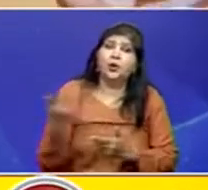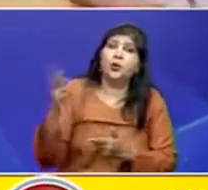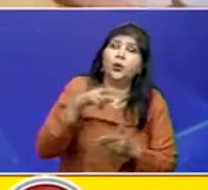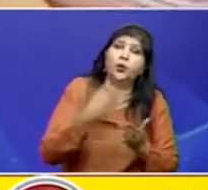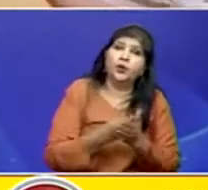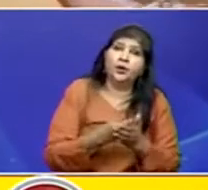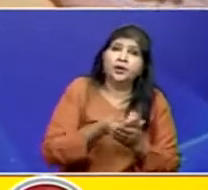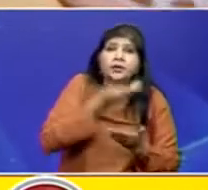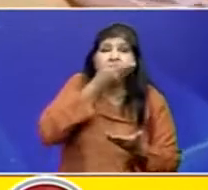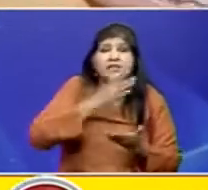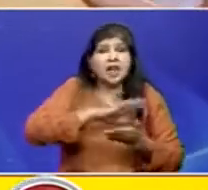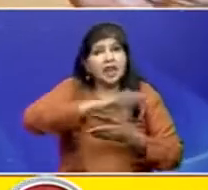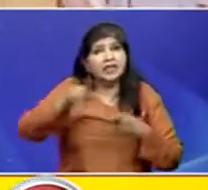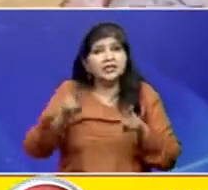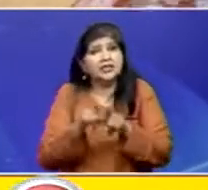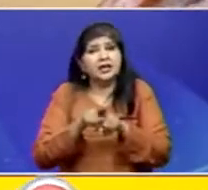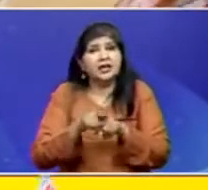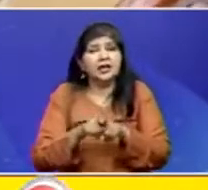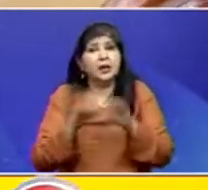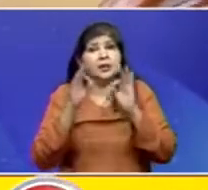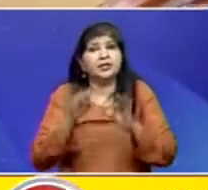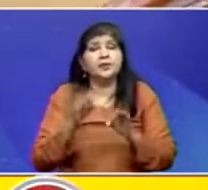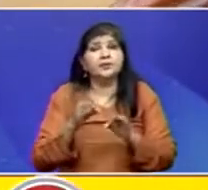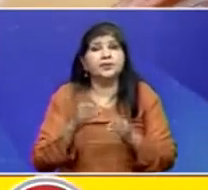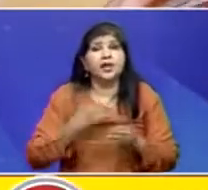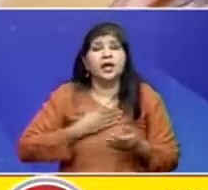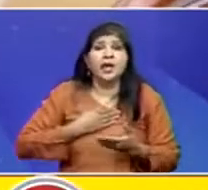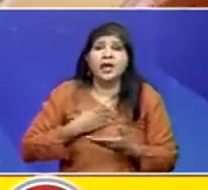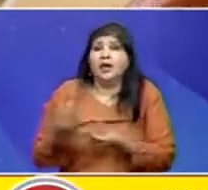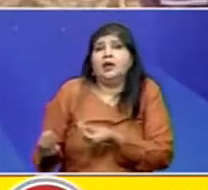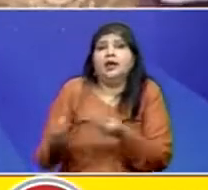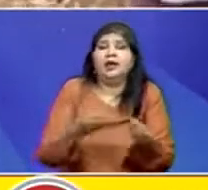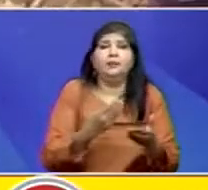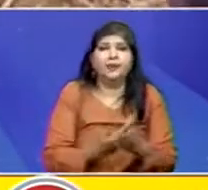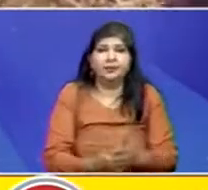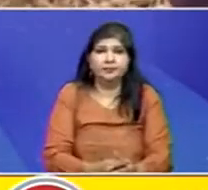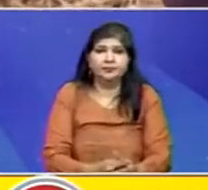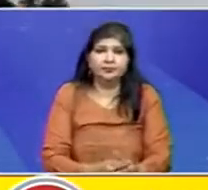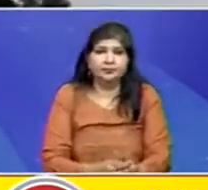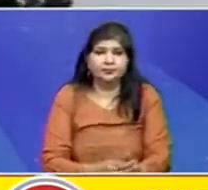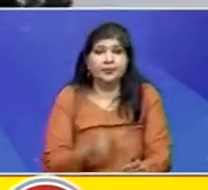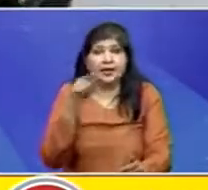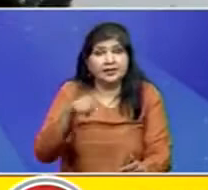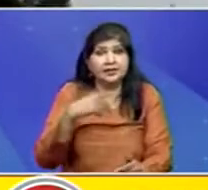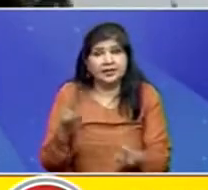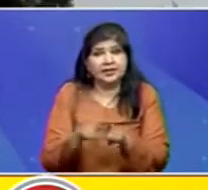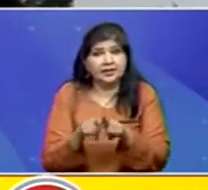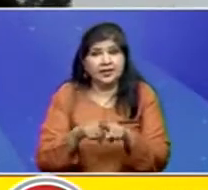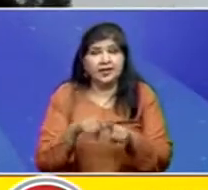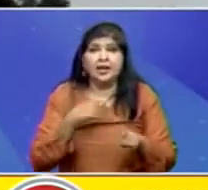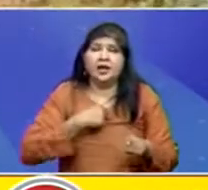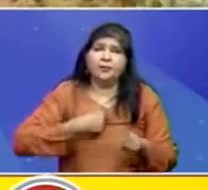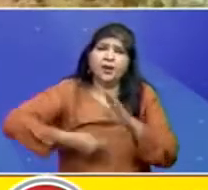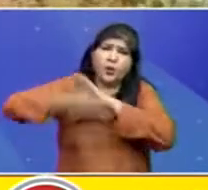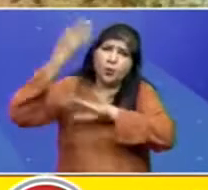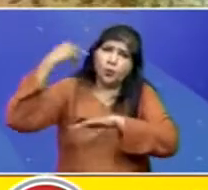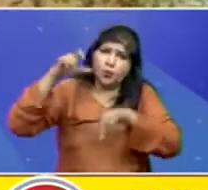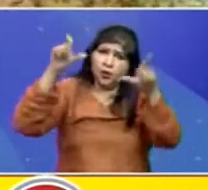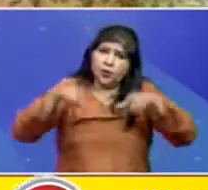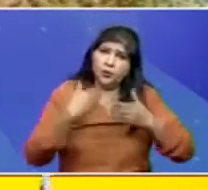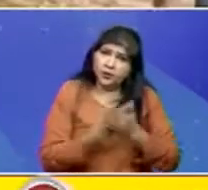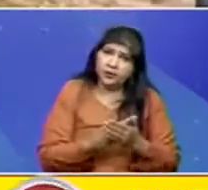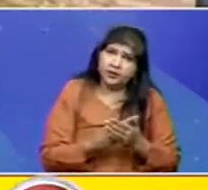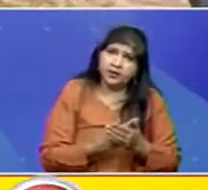जल ही सबसे बड़ा संसाधन भी है इसलिए तो हमारे पुर्वजों ने